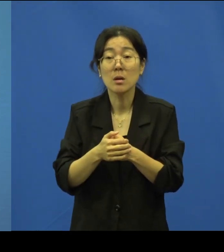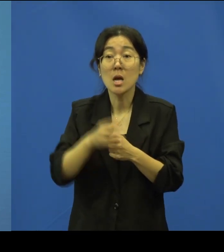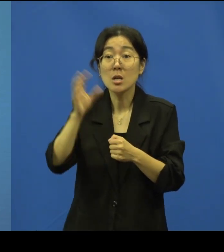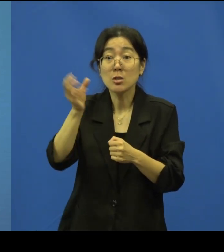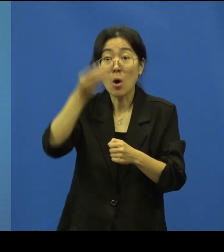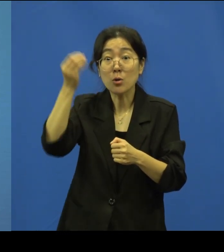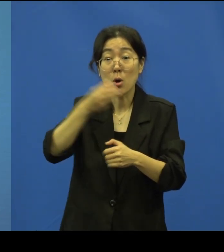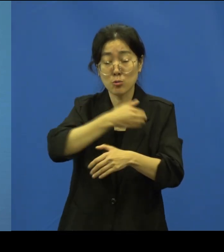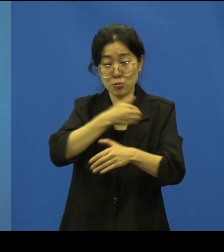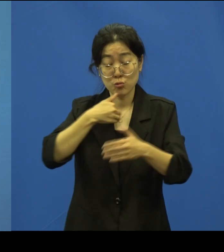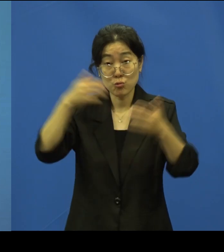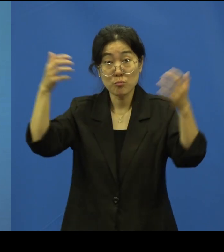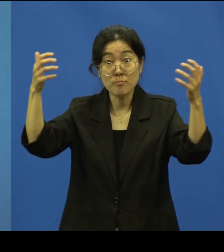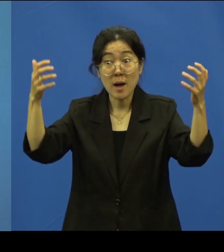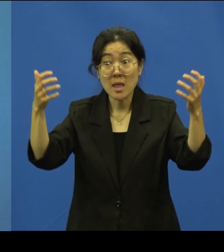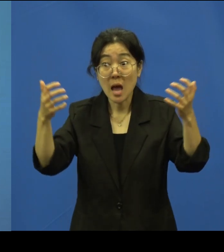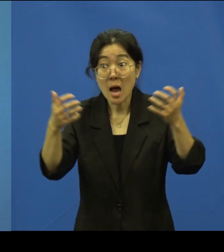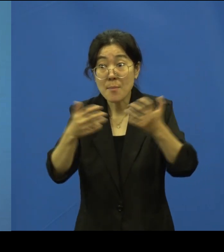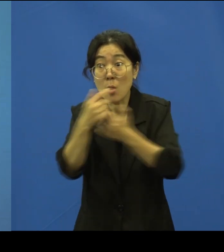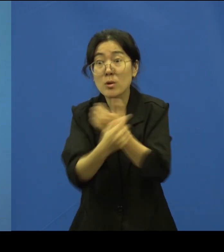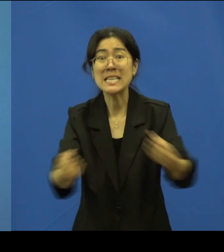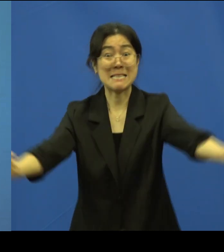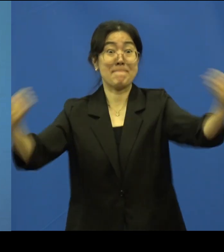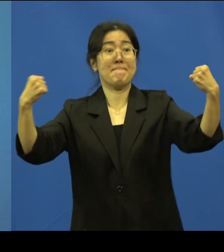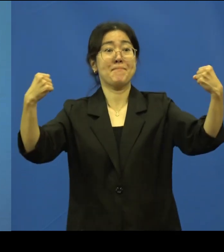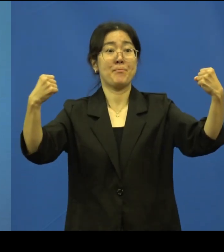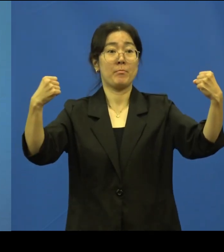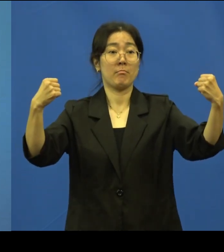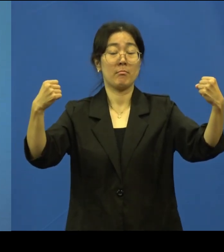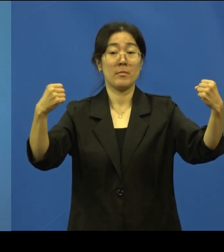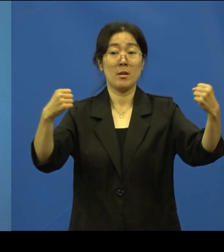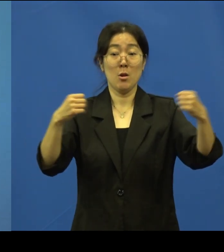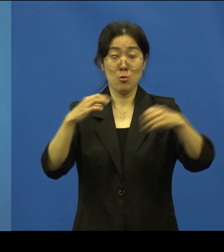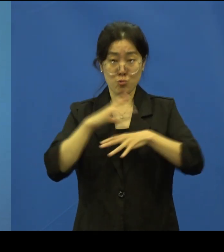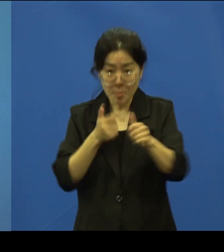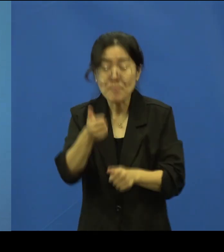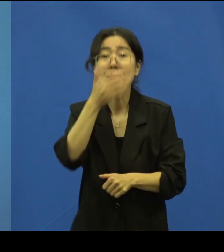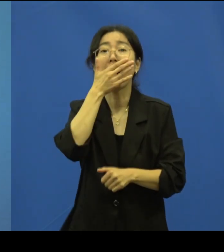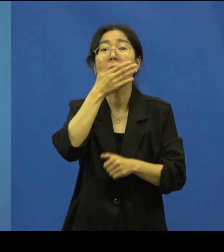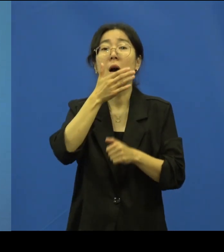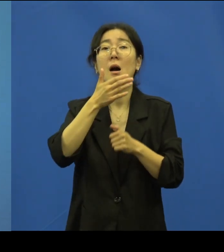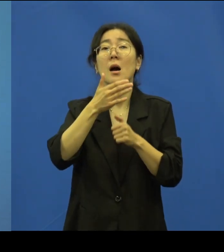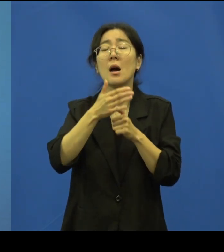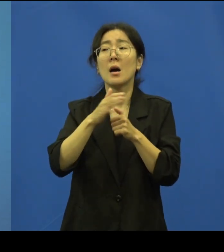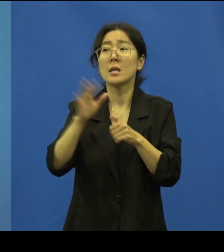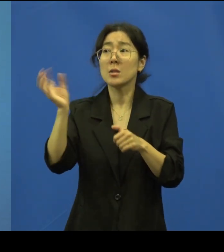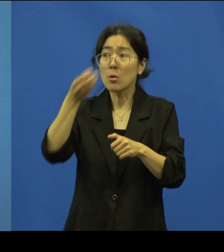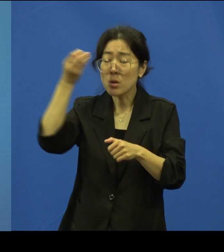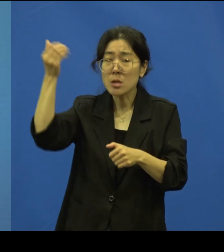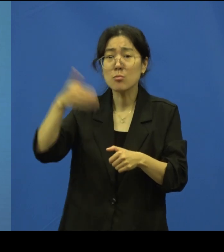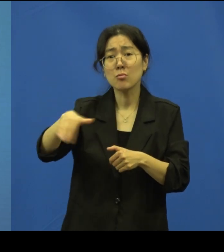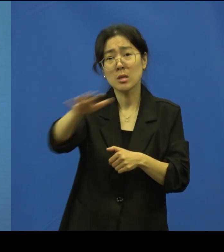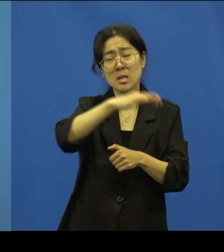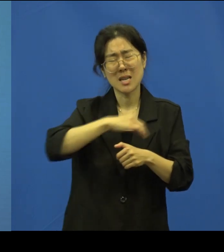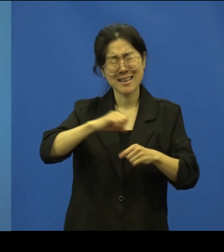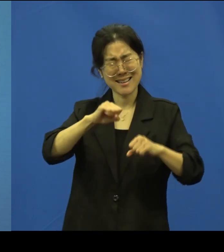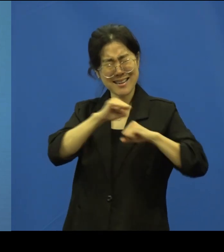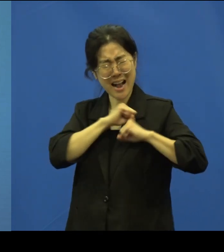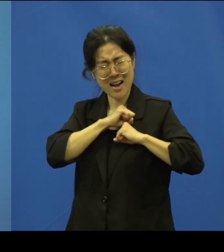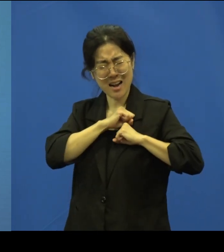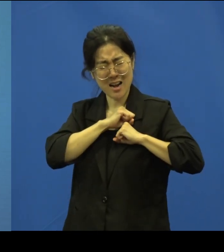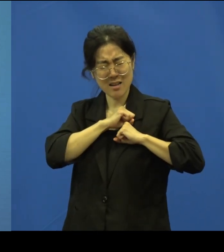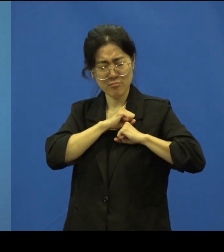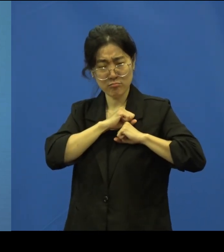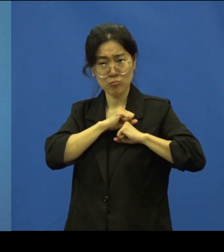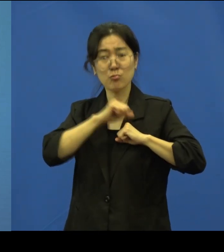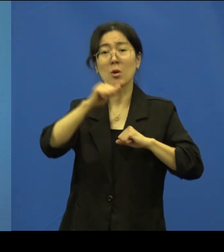줄로 믿습니다. 성령님이 우리와 함께하면 두려움을 이기게 되는 줄로 믿습니다. 성령님은 우리를 강한 용사로 만들어